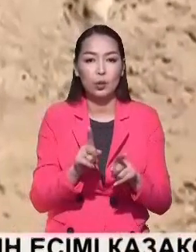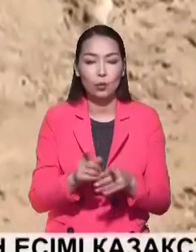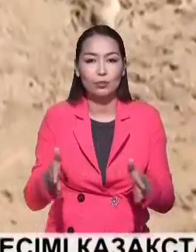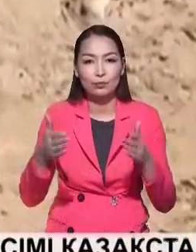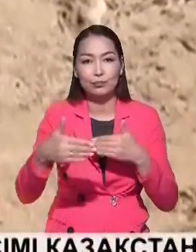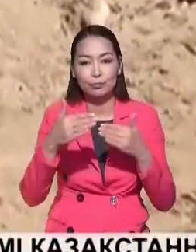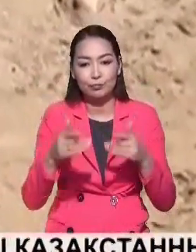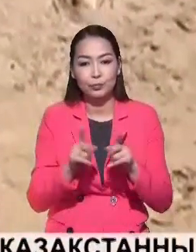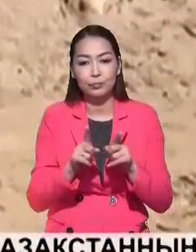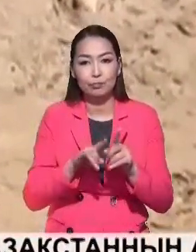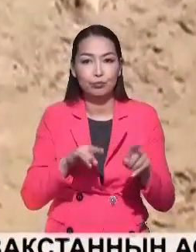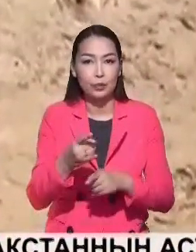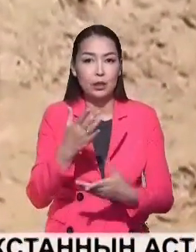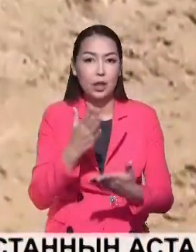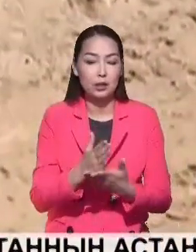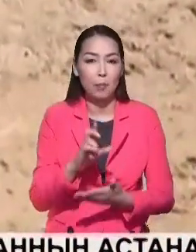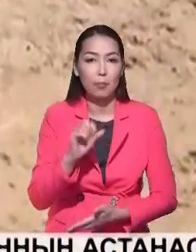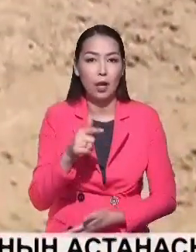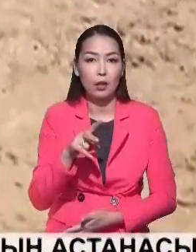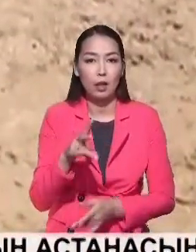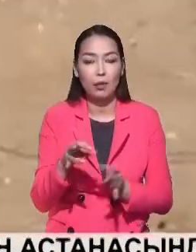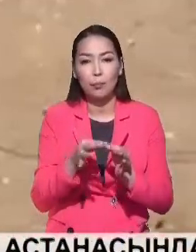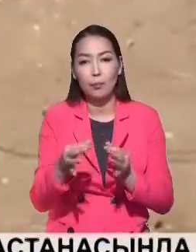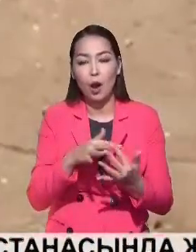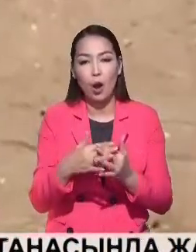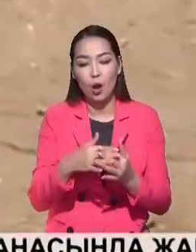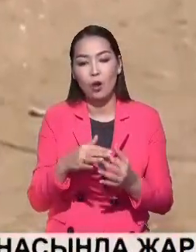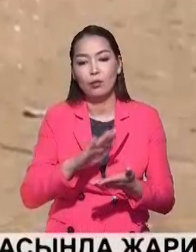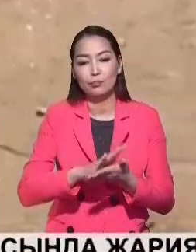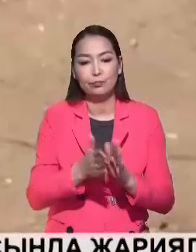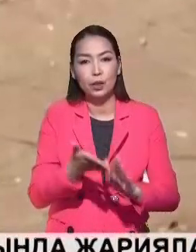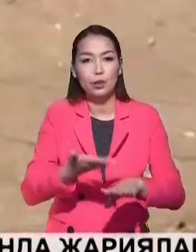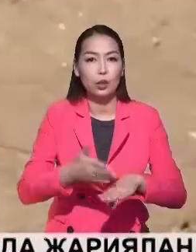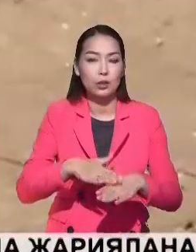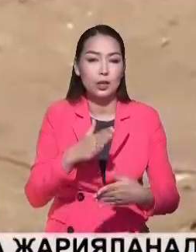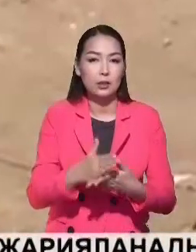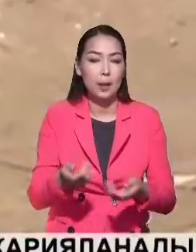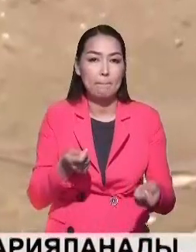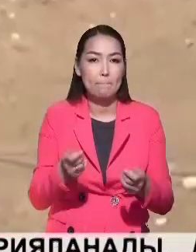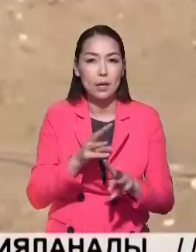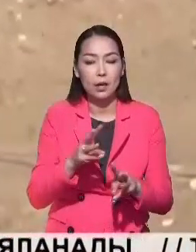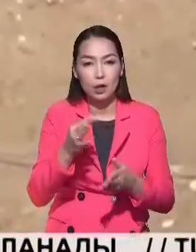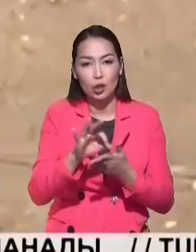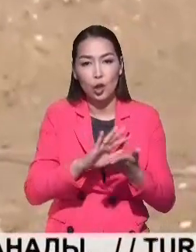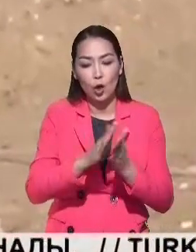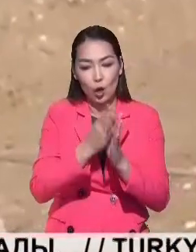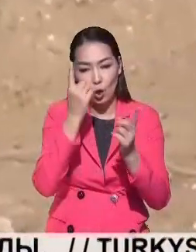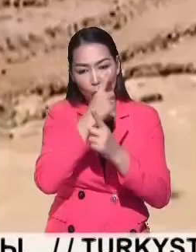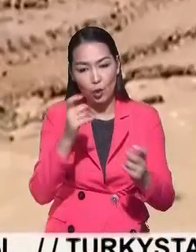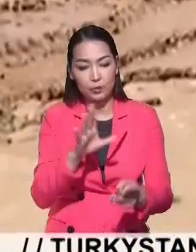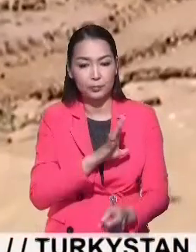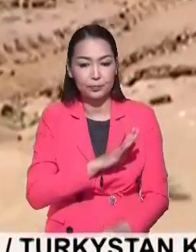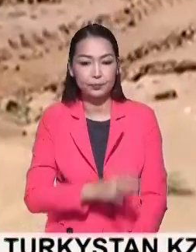қабырғасы сөгілген, әсіресе Бағлан провинциясында ахуал күрделі. Билік аймақта төтенше жағдай режимін